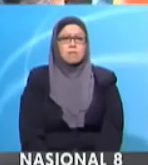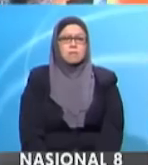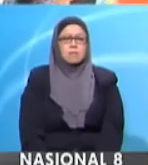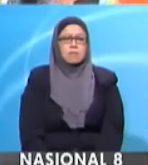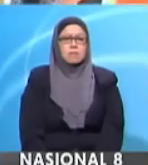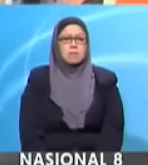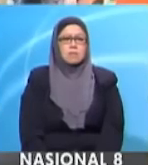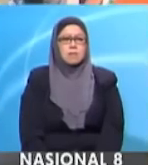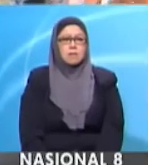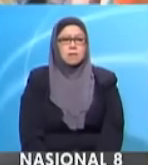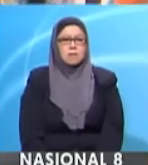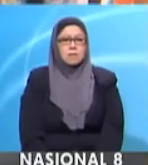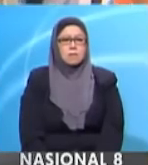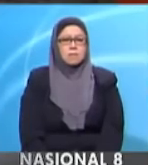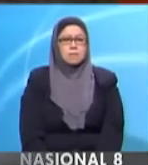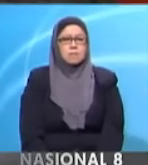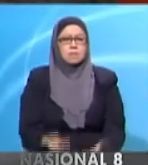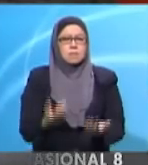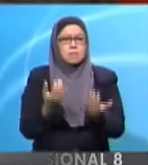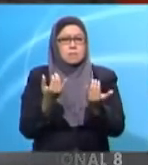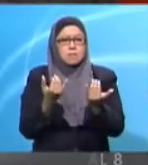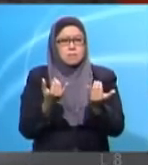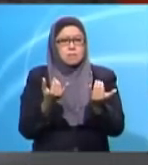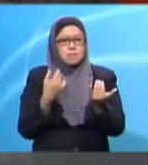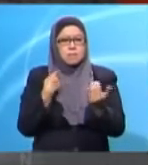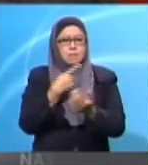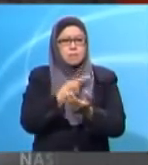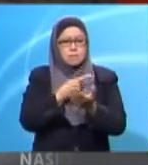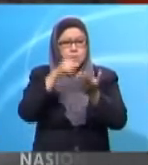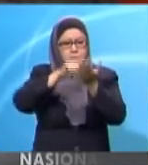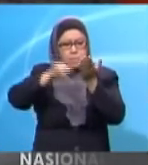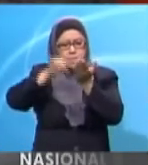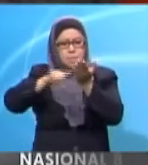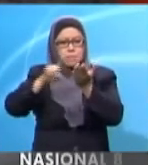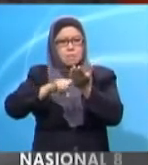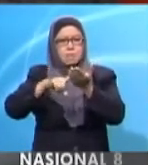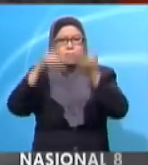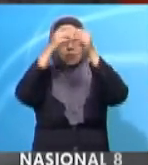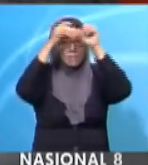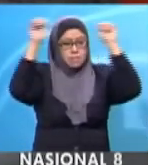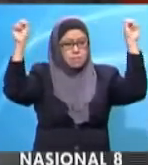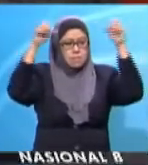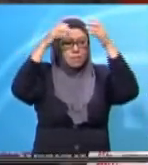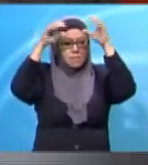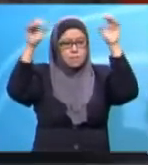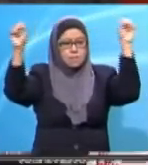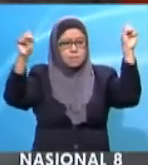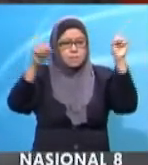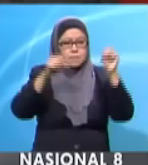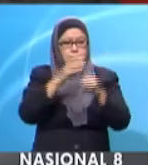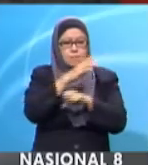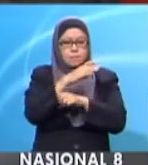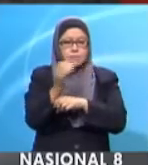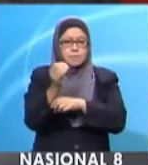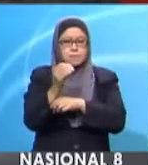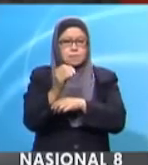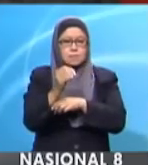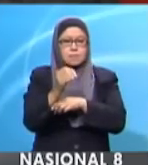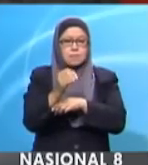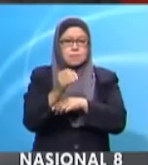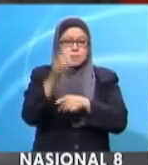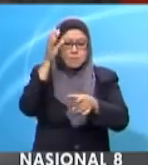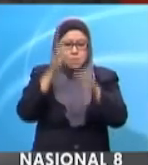masa kita sedang apa mengesan majikan dan jika majikan boleh